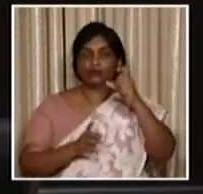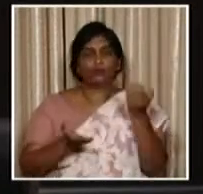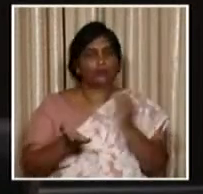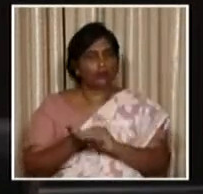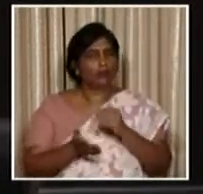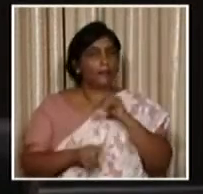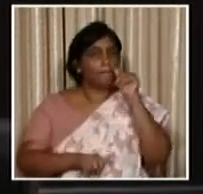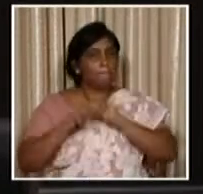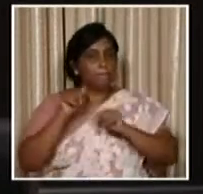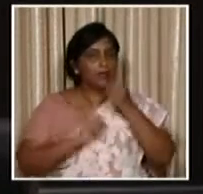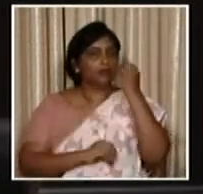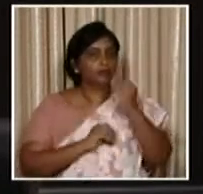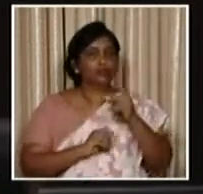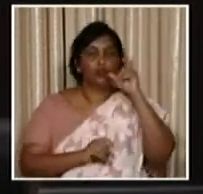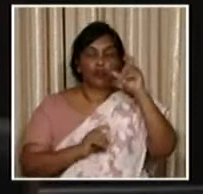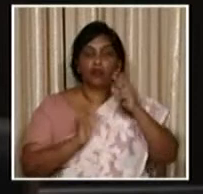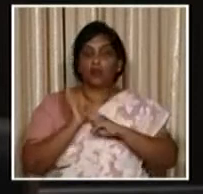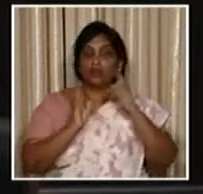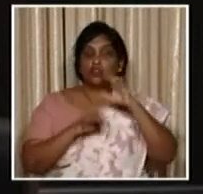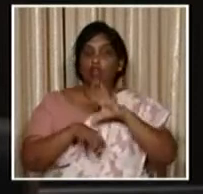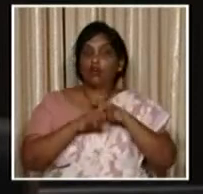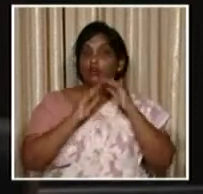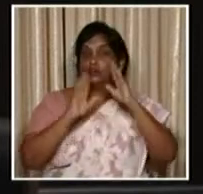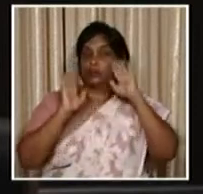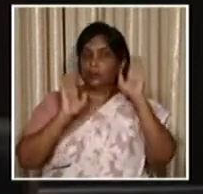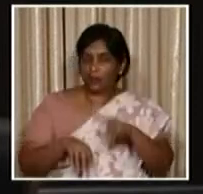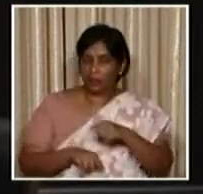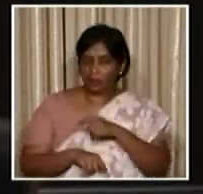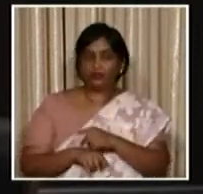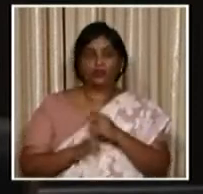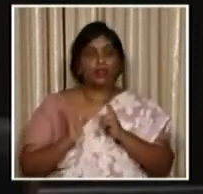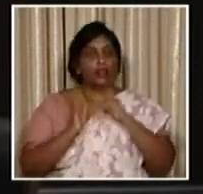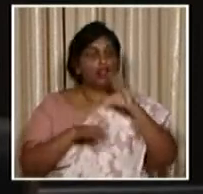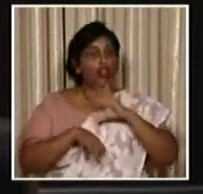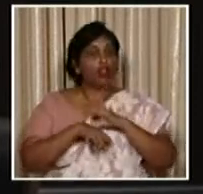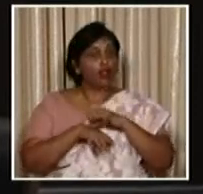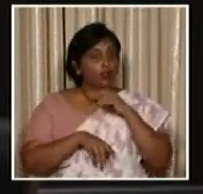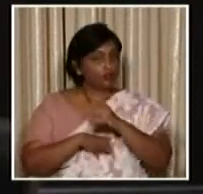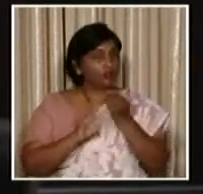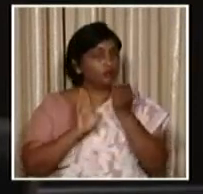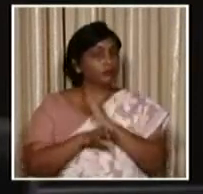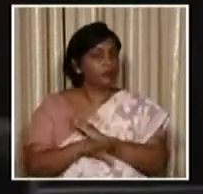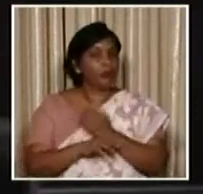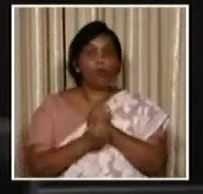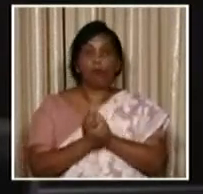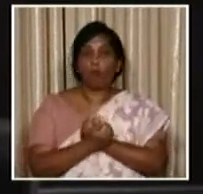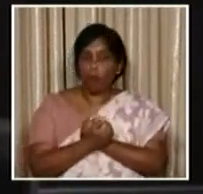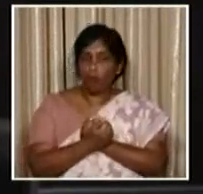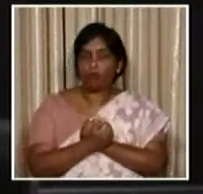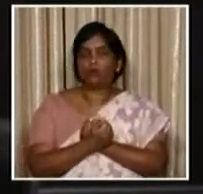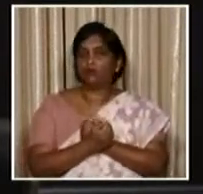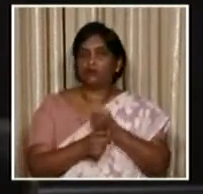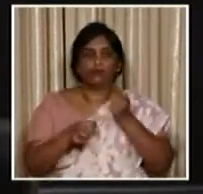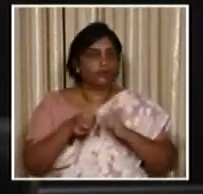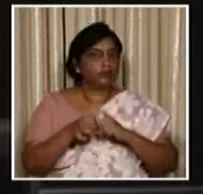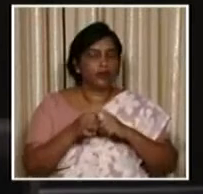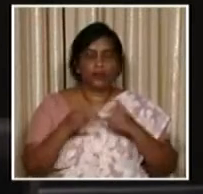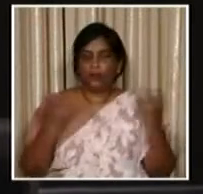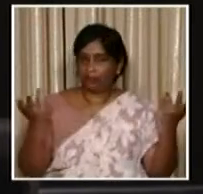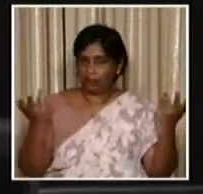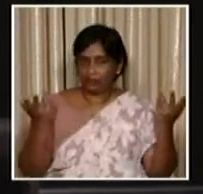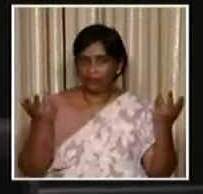වර වෙදකම් කරනවා කොළඹ ජාතික රෝහලේ තියා ගන්නවා මේ ජාතික රෝහලේ හිටපු පොලිසියවත් මේක ගැන ප්‍රශ්න කරන්නේ